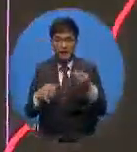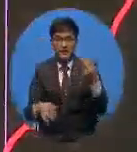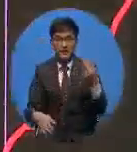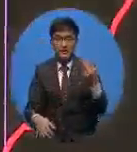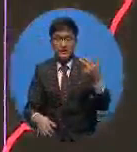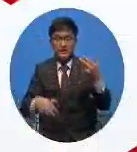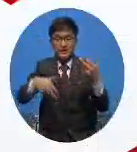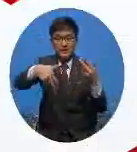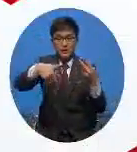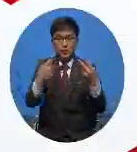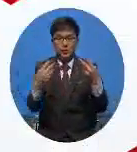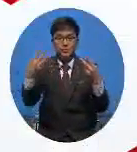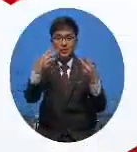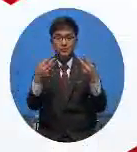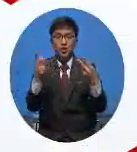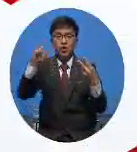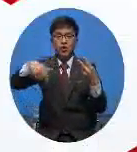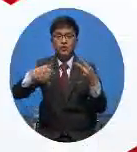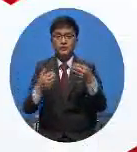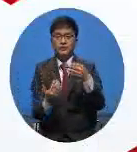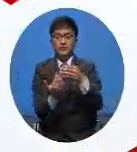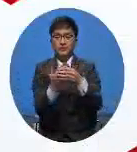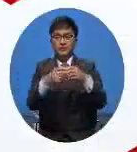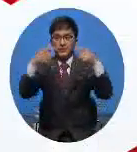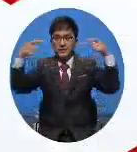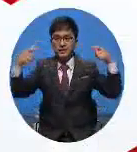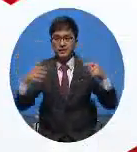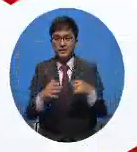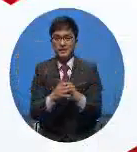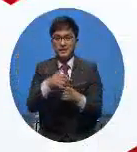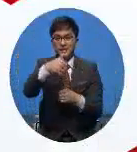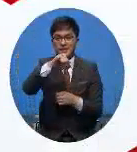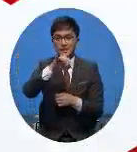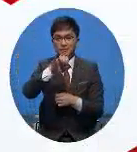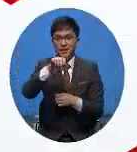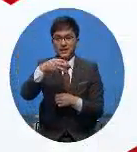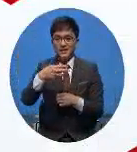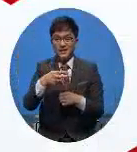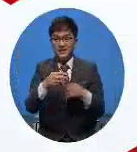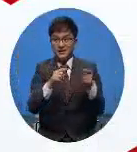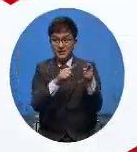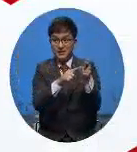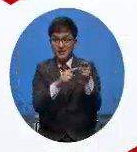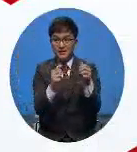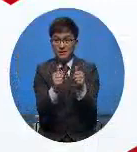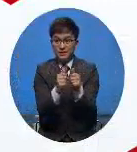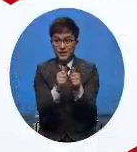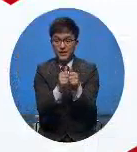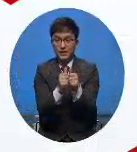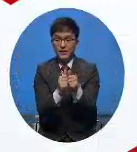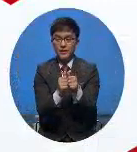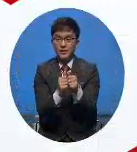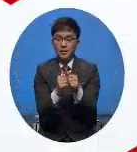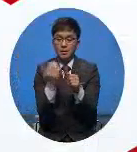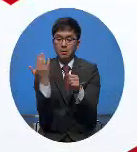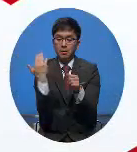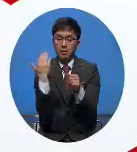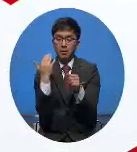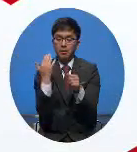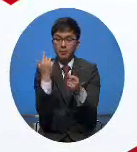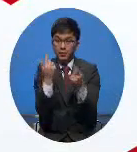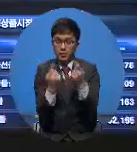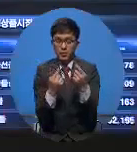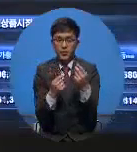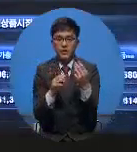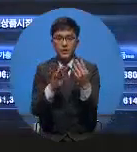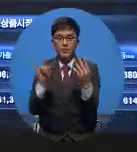불어났습니다. 김판길 산성 LNS 회장의 주식은 현재 3,718억 원, 연초보다 4배가 늘어난